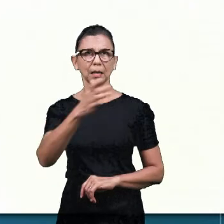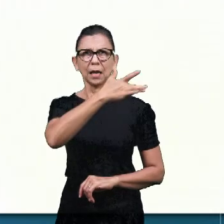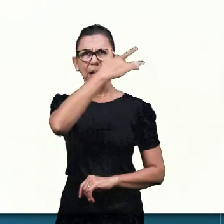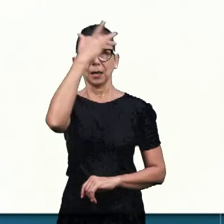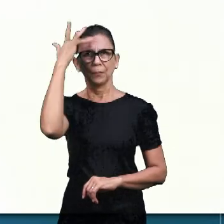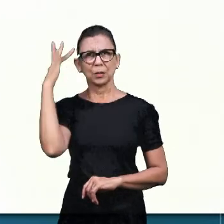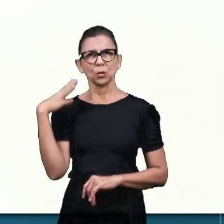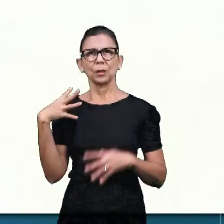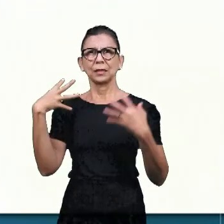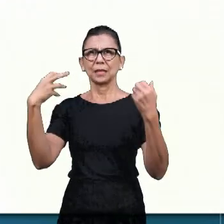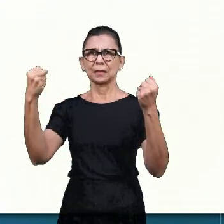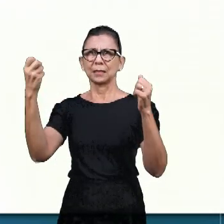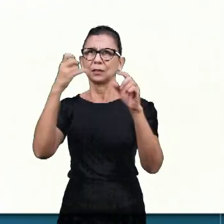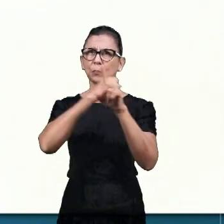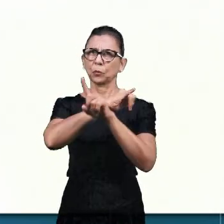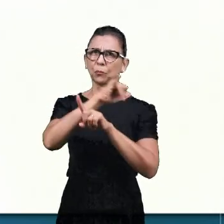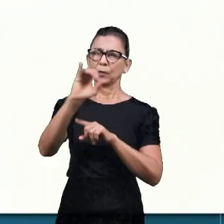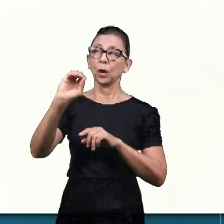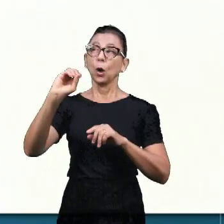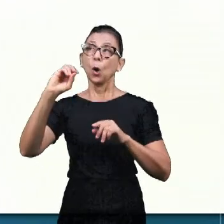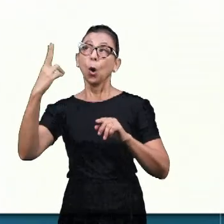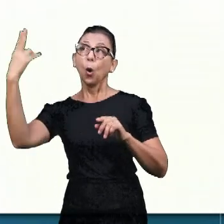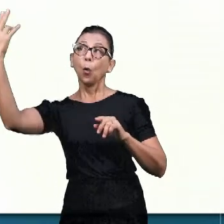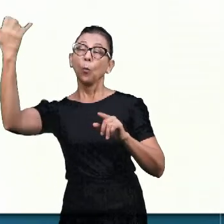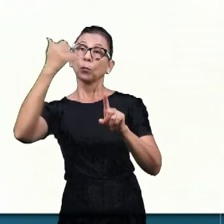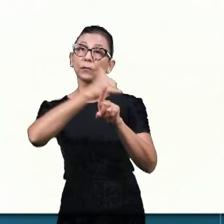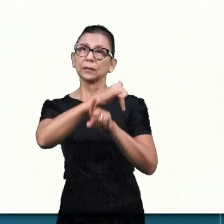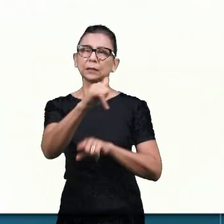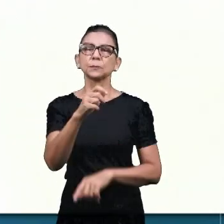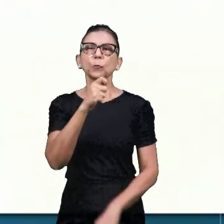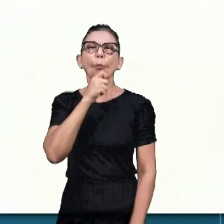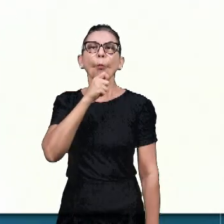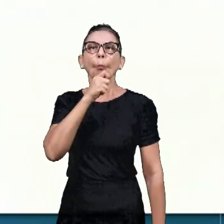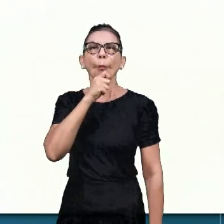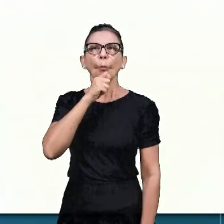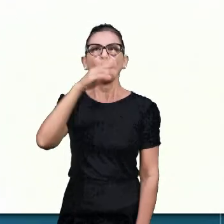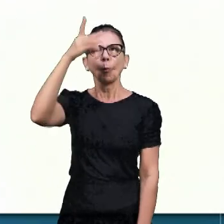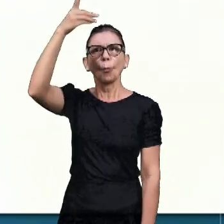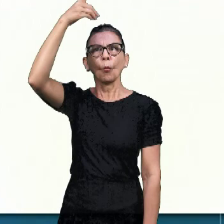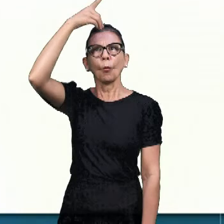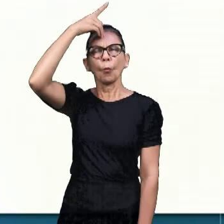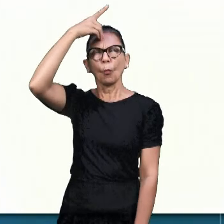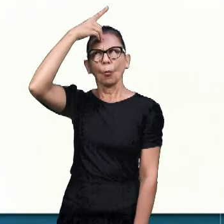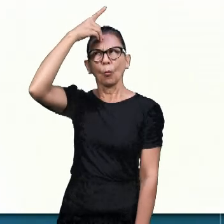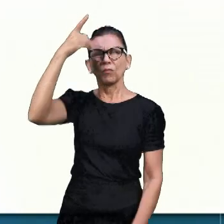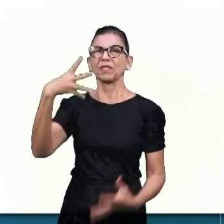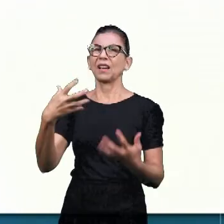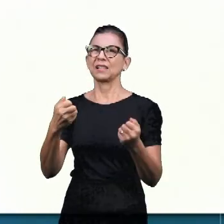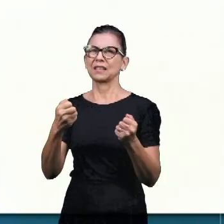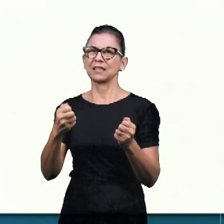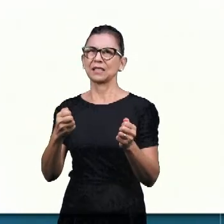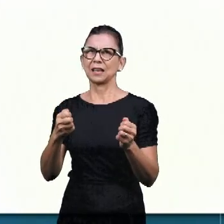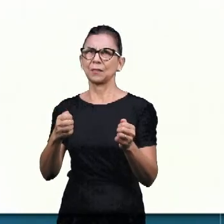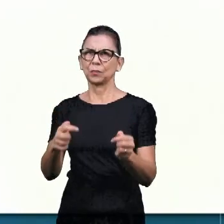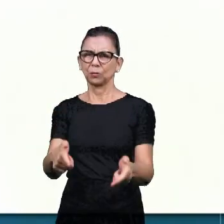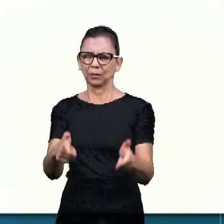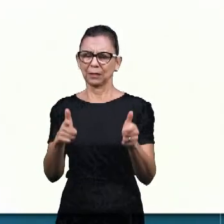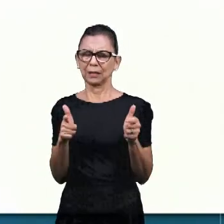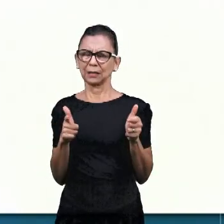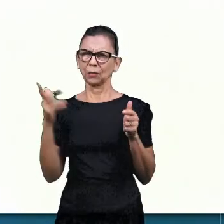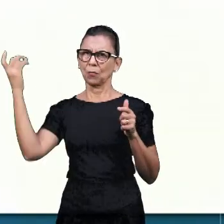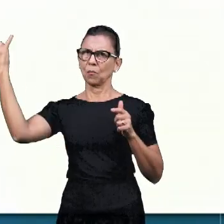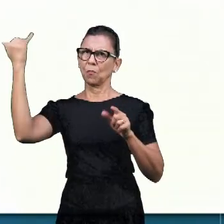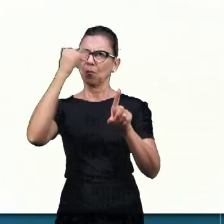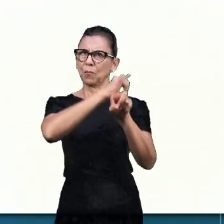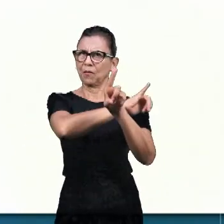ou la prophétie, même s'il n'a pas le don de prophétie, il reçoit la même récompense de prophète, oui ou